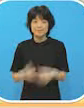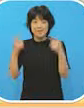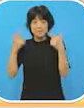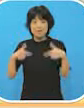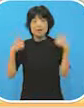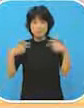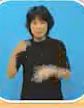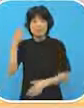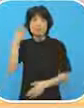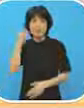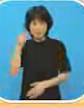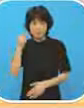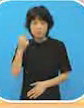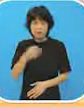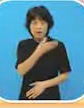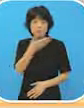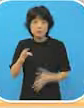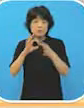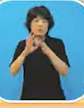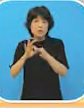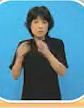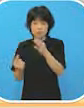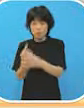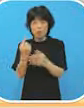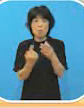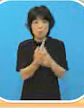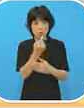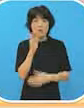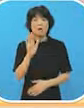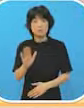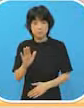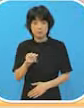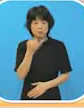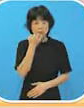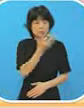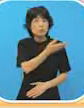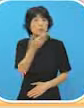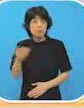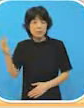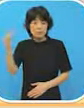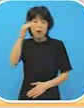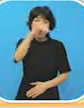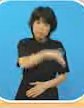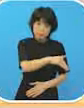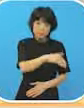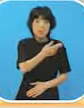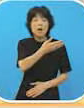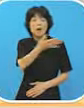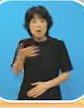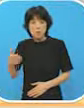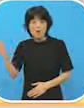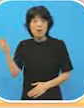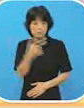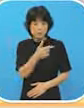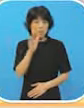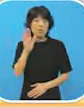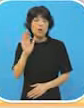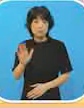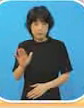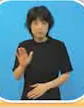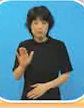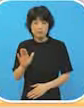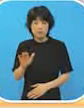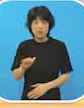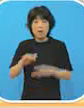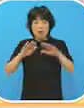毎年この時期、水難事故が多発しています。海や川は急に深くなったり流れが速くなったりする場合があ